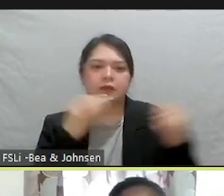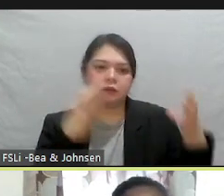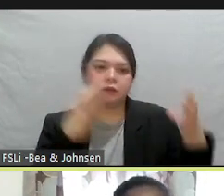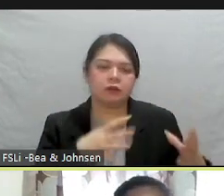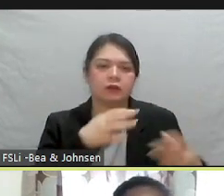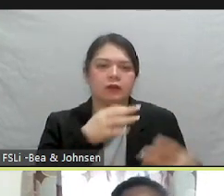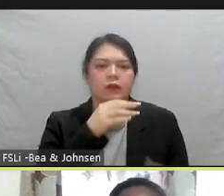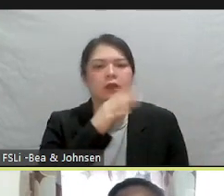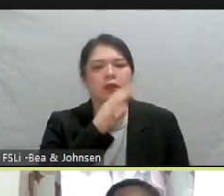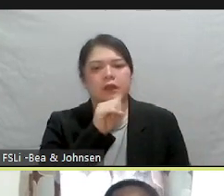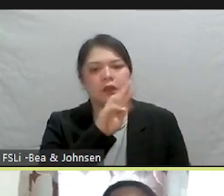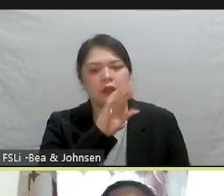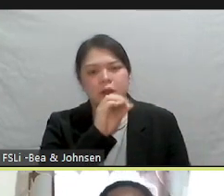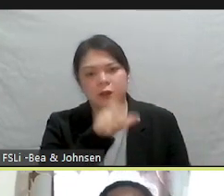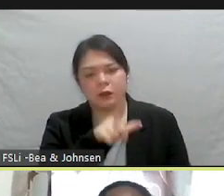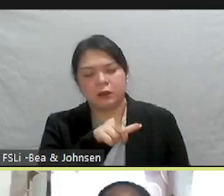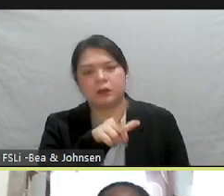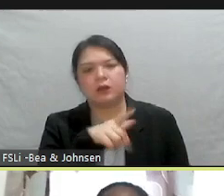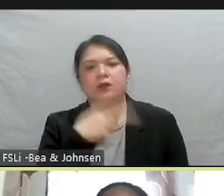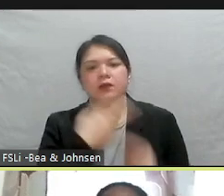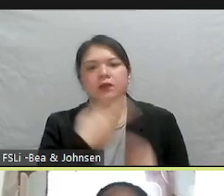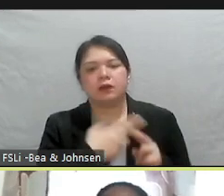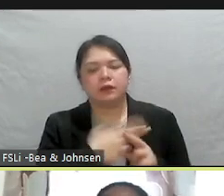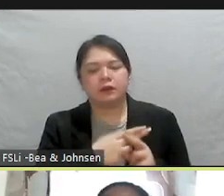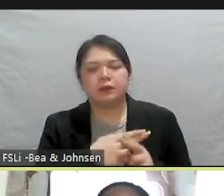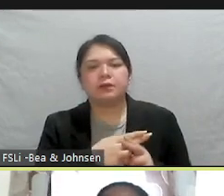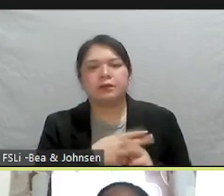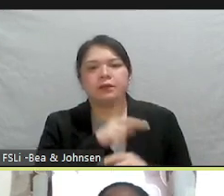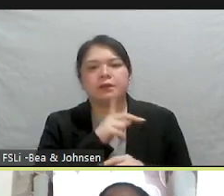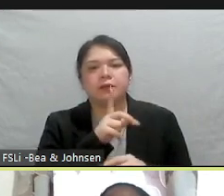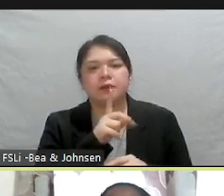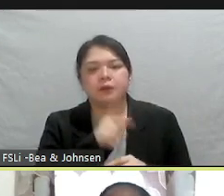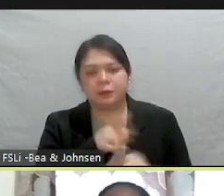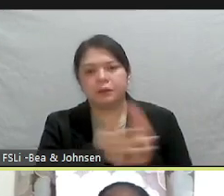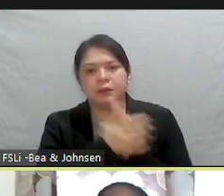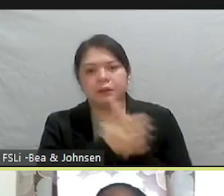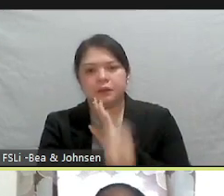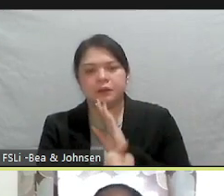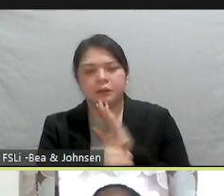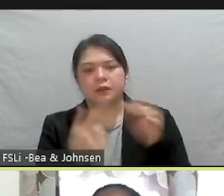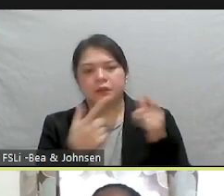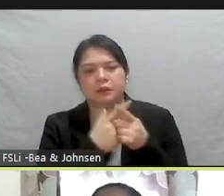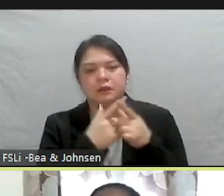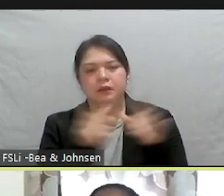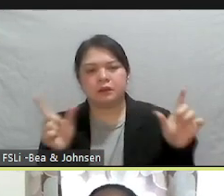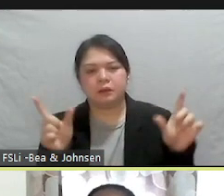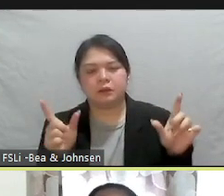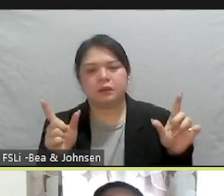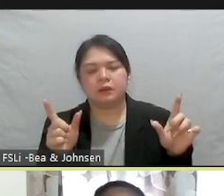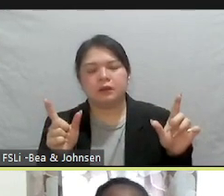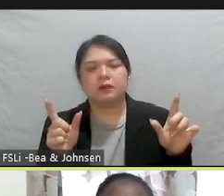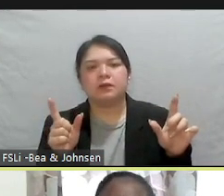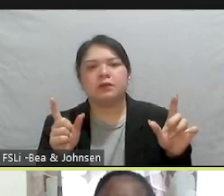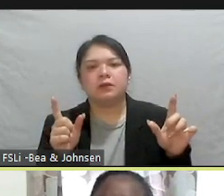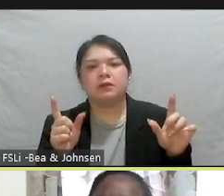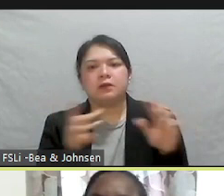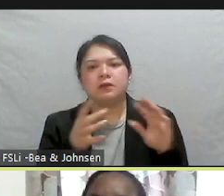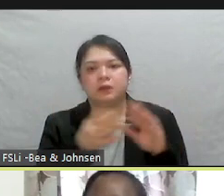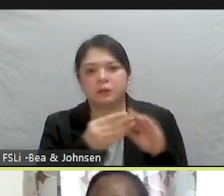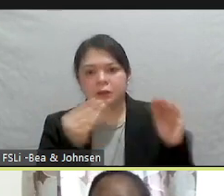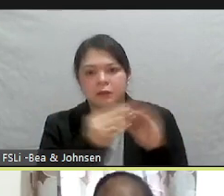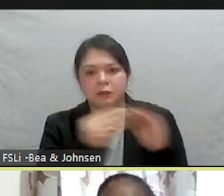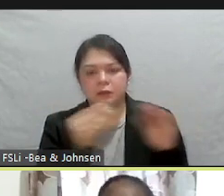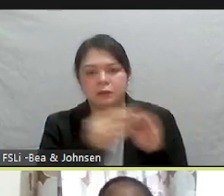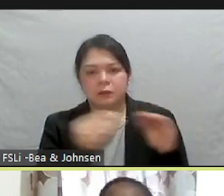Carol Saribay, at talaga namang sila ay bihasa sa salitang aming sinasalita sa